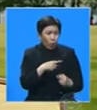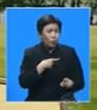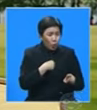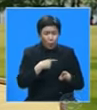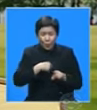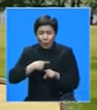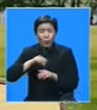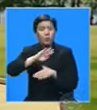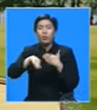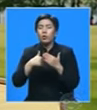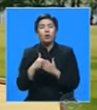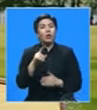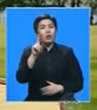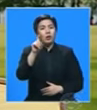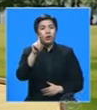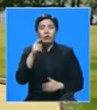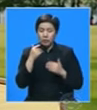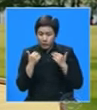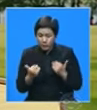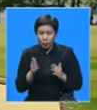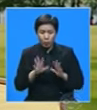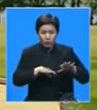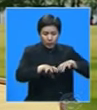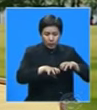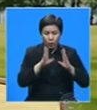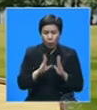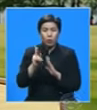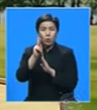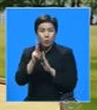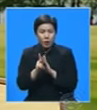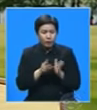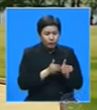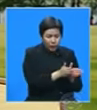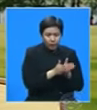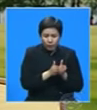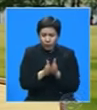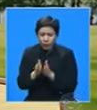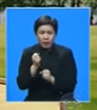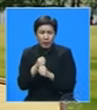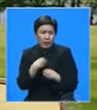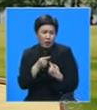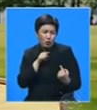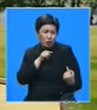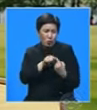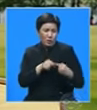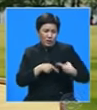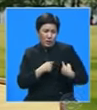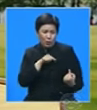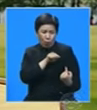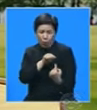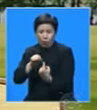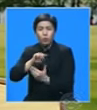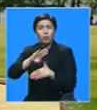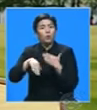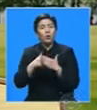ได้ทั้งฝ่ายบริหารฝ่ายกฎหมายอะไรทำนองเนี้ยนะไม่สามารถจะทำให้ถูกใจทุกคนได้หรอกครับโดยเฉพาะยิ่งกฎหมายเนี่ย